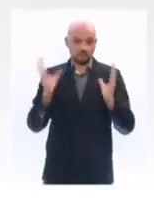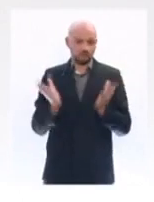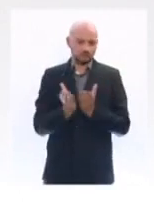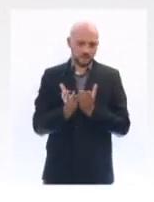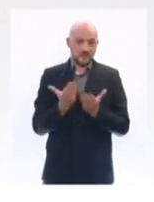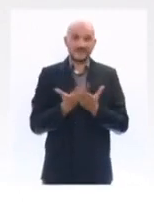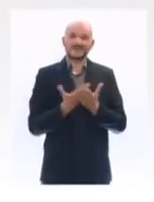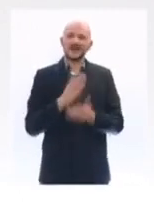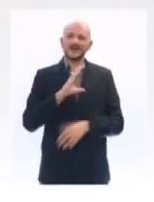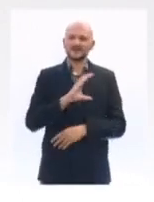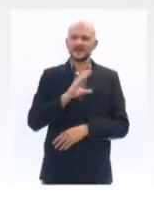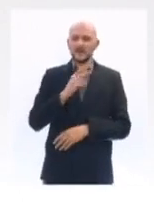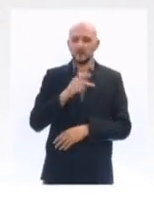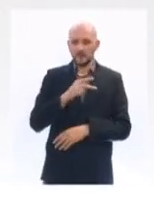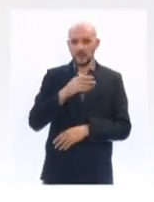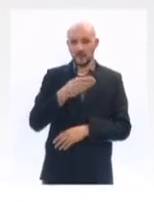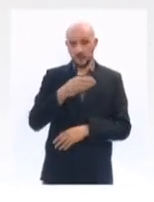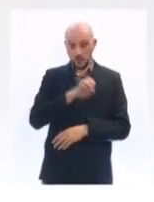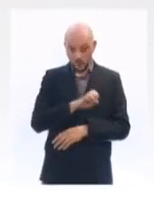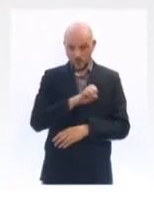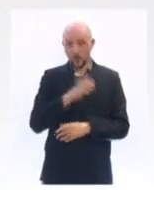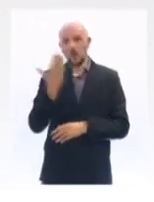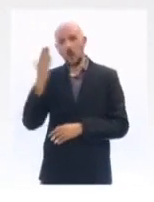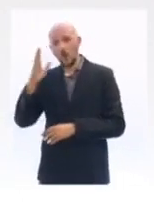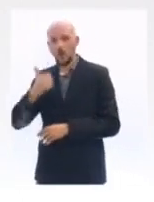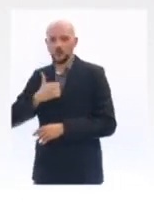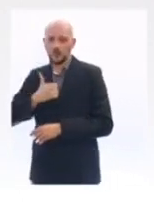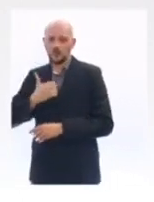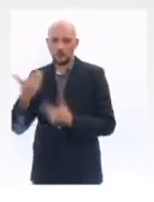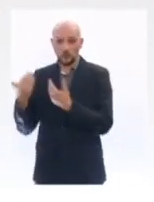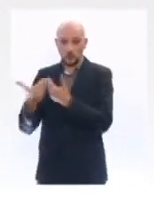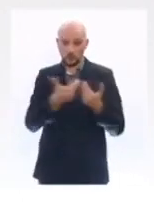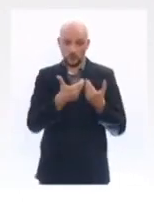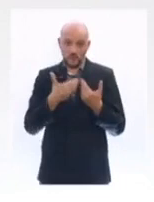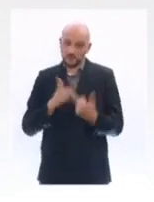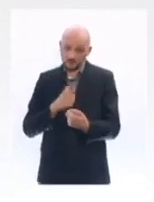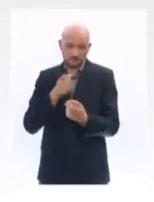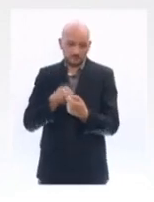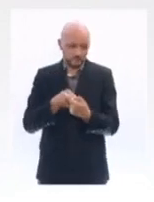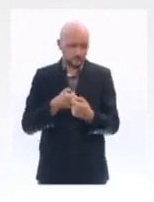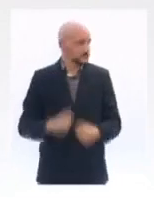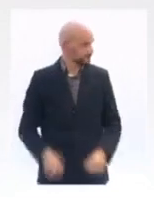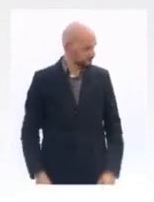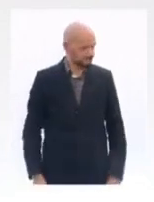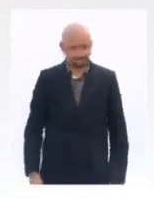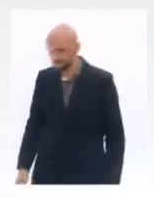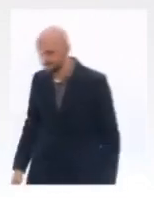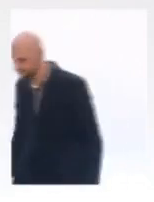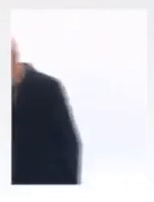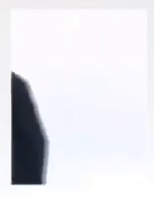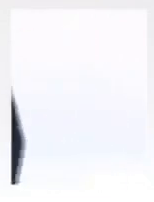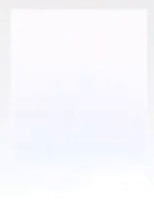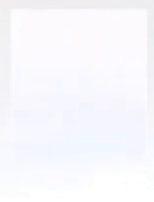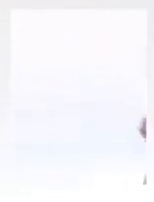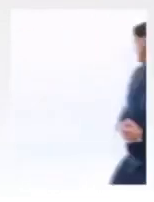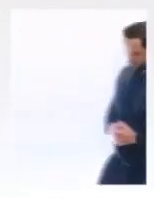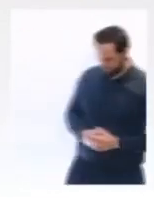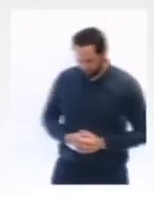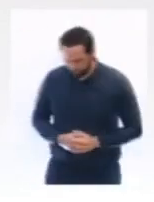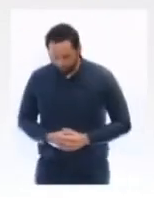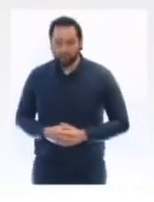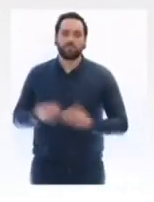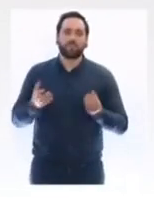soutenir massivement notre économie, accélérer la numérisation des commerçants et des artisans, puisque nous voulons pouvoir développer des